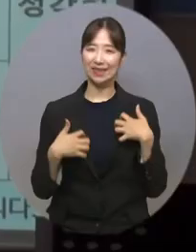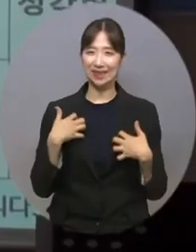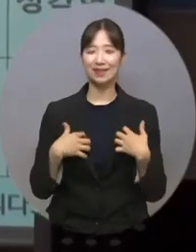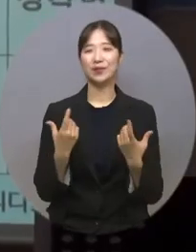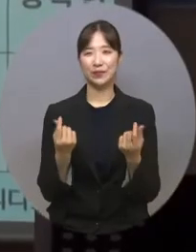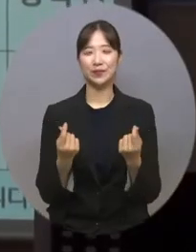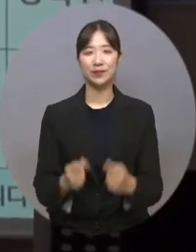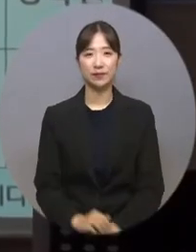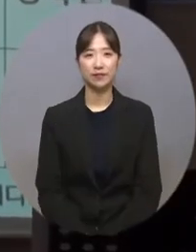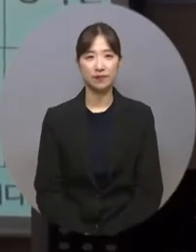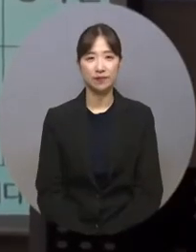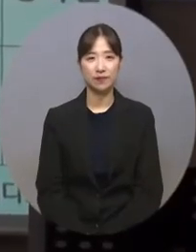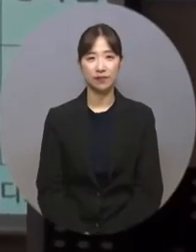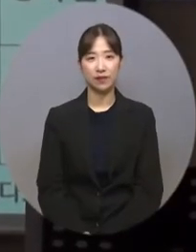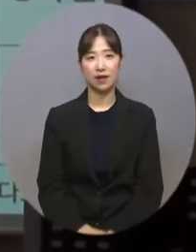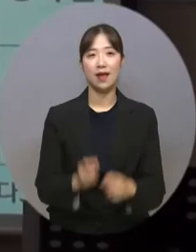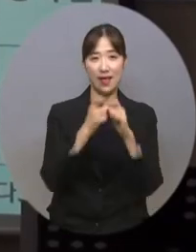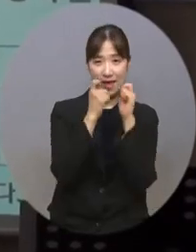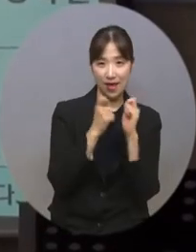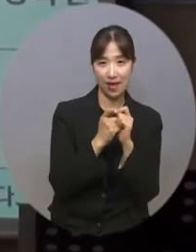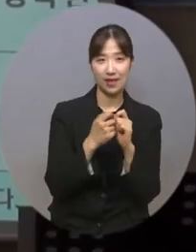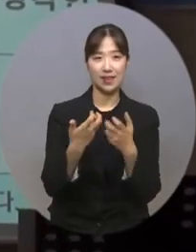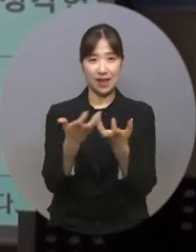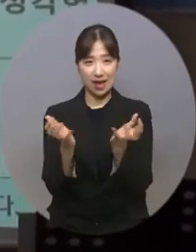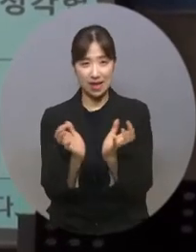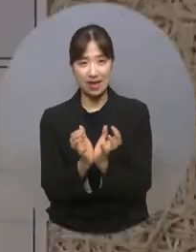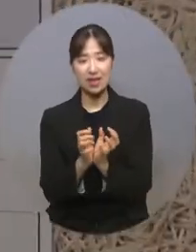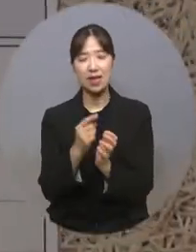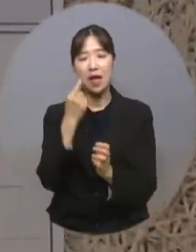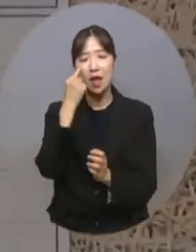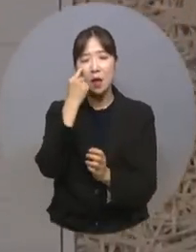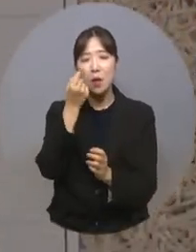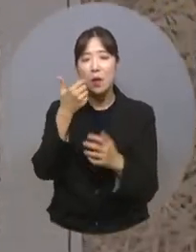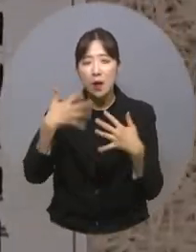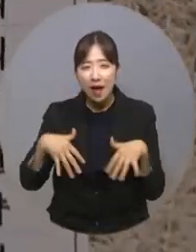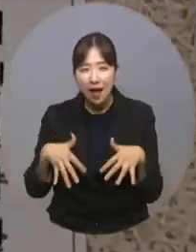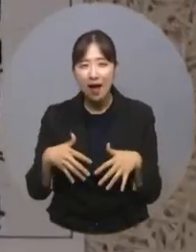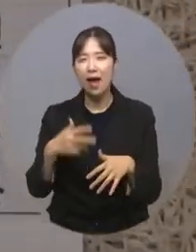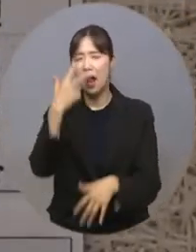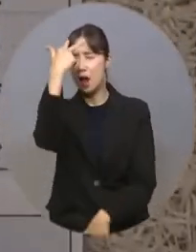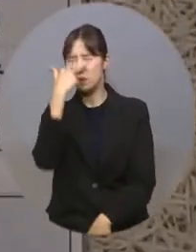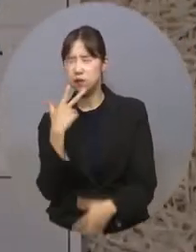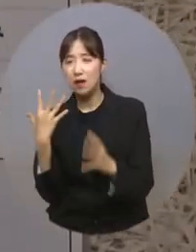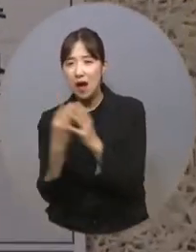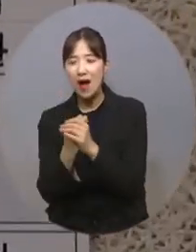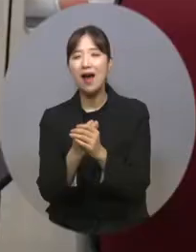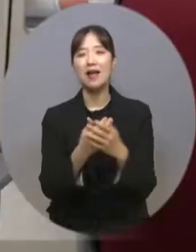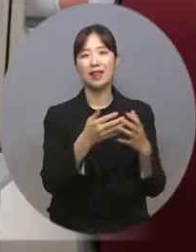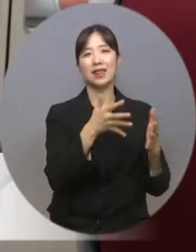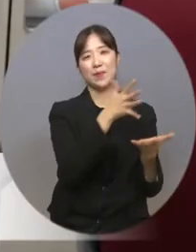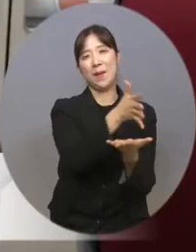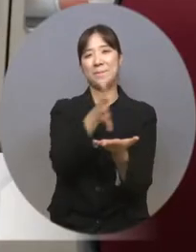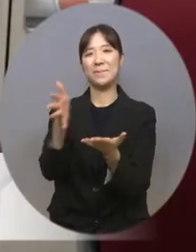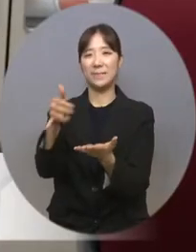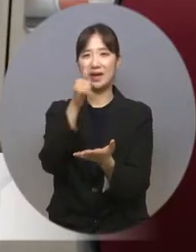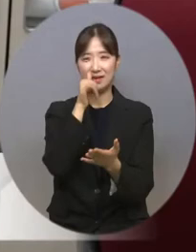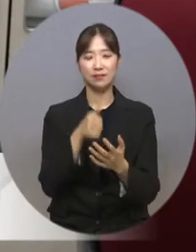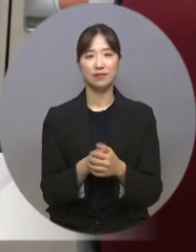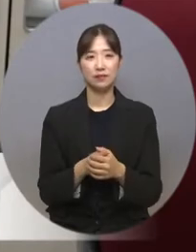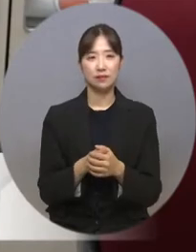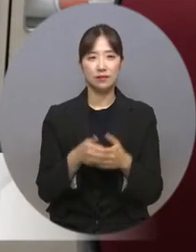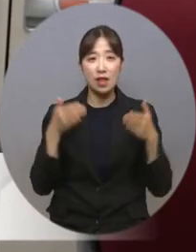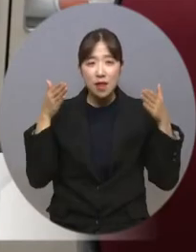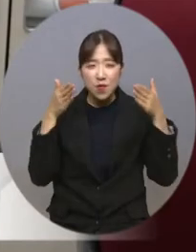있습니다. 경기는 개인부, 단체부, 저시력부, 전맹부로 나누어 진행됐습니다. 집중해서